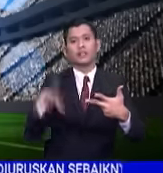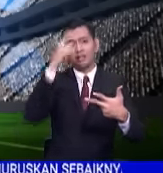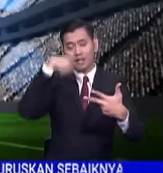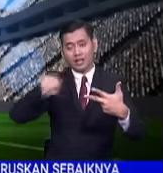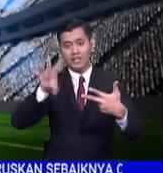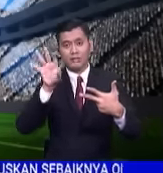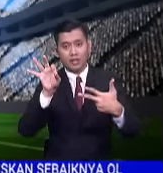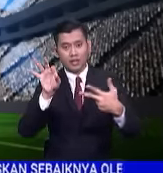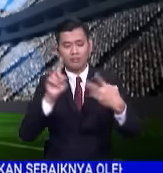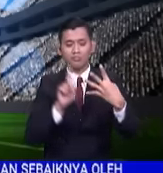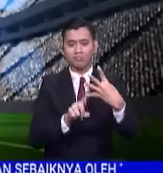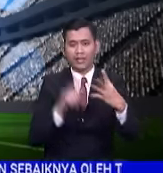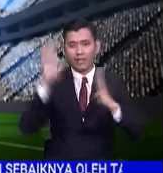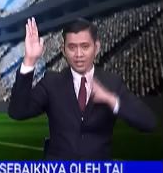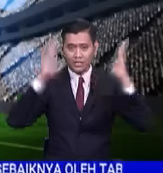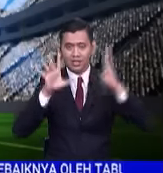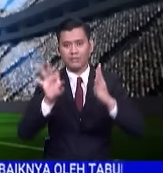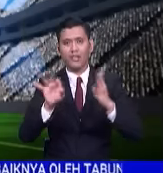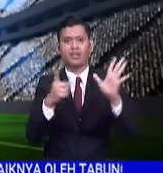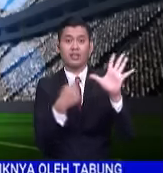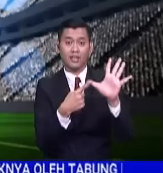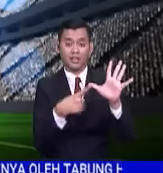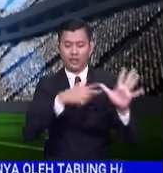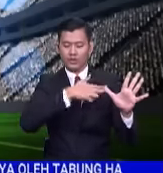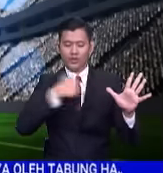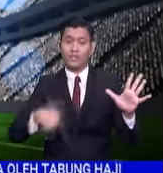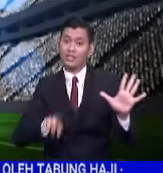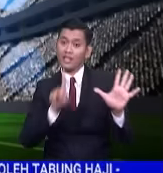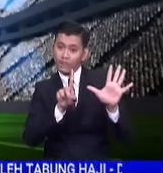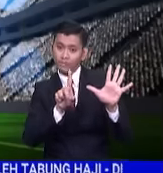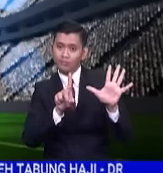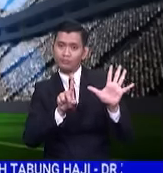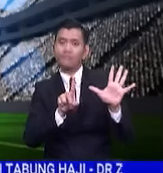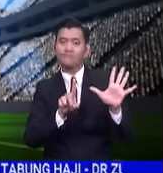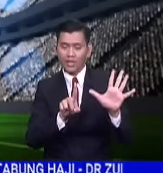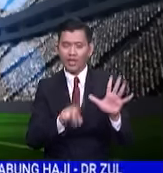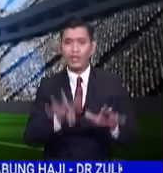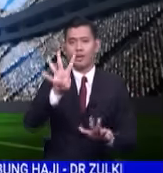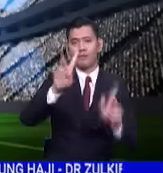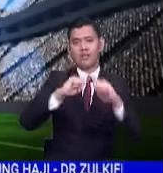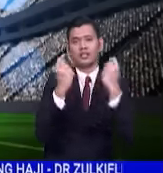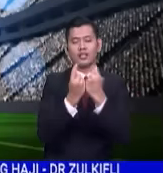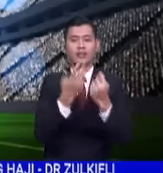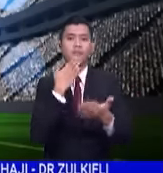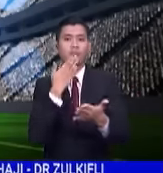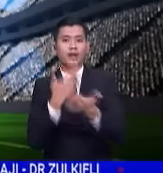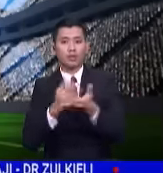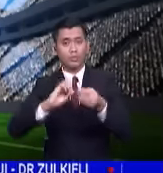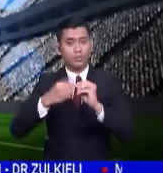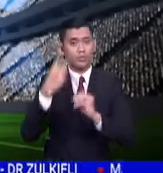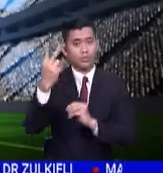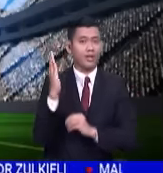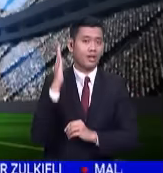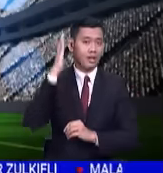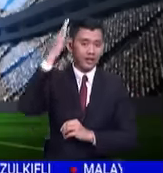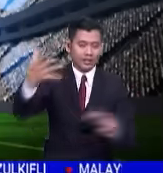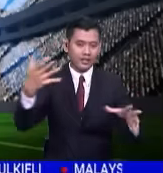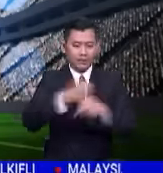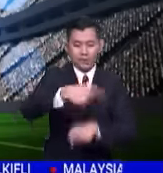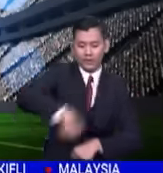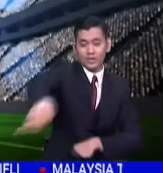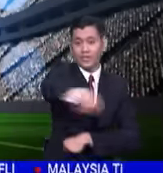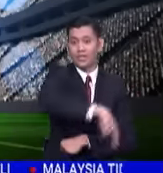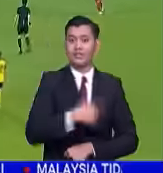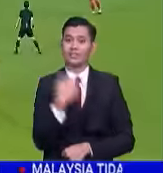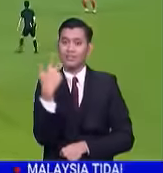Malaysia 9 mata dan Indonesia 1 mata. Hanya juara kumpulan dan 4 pasukan terbaik di tempat kedua akan mara ke pusingan ketiga